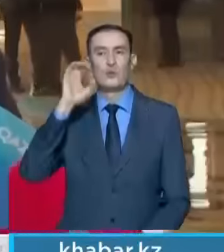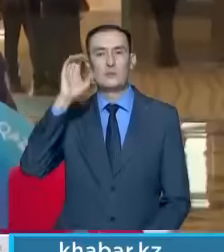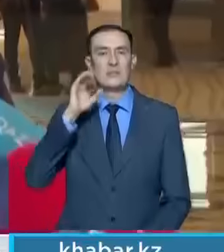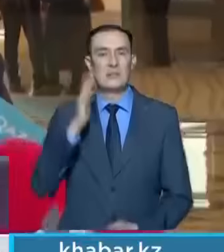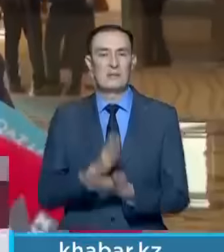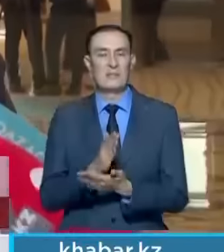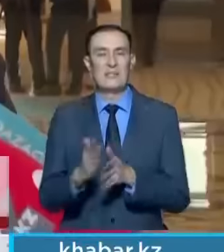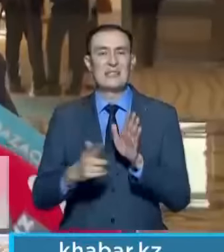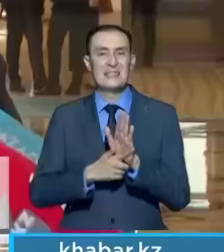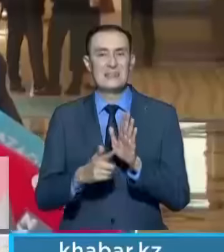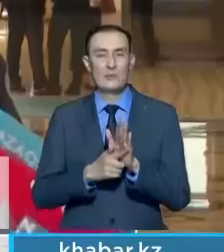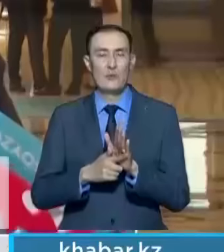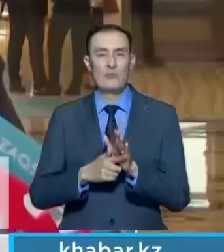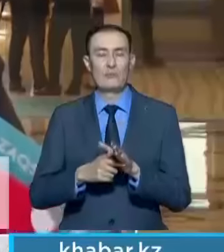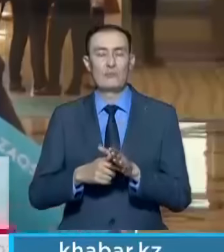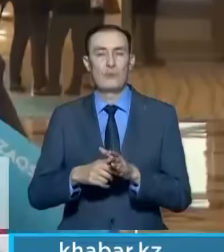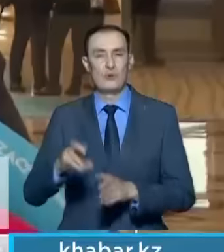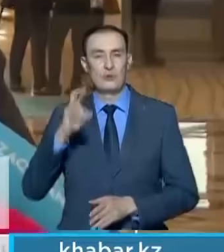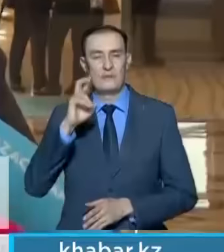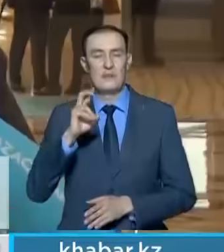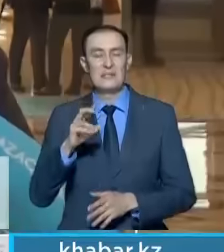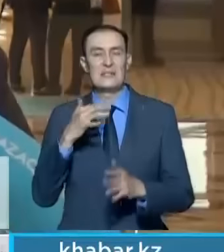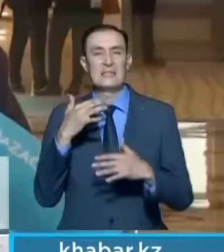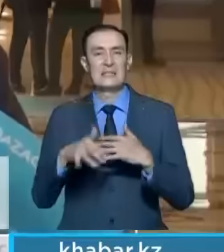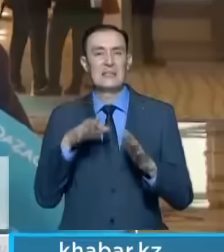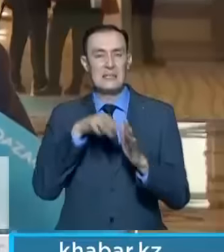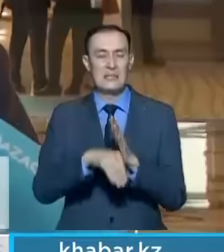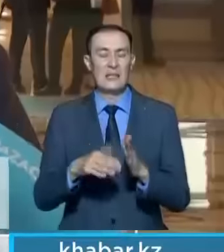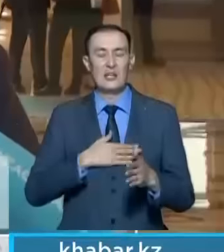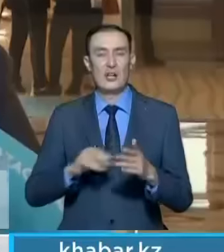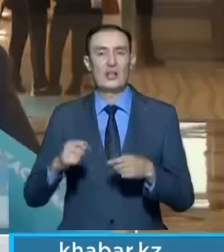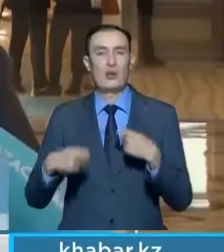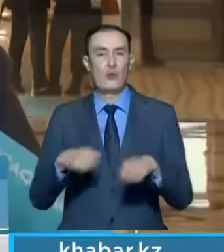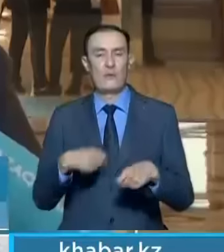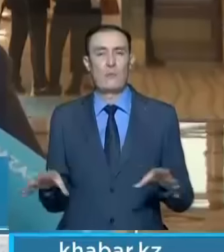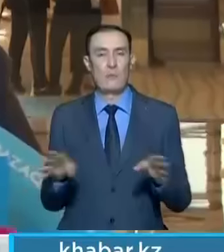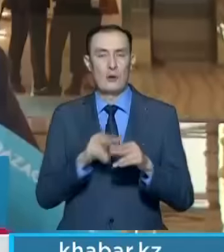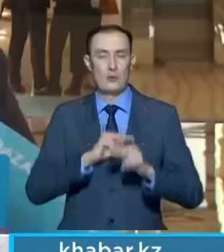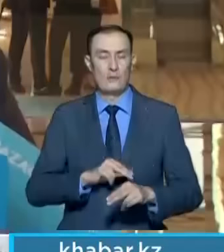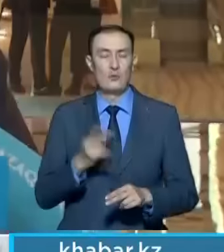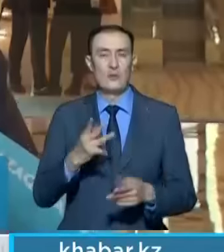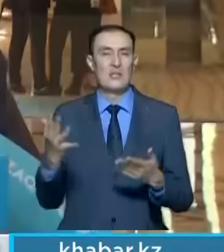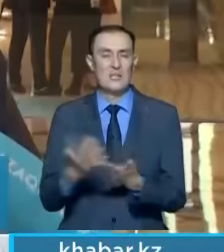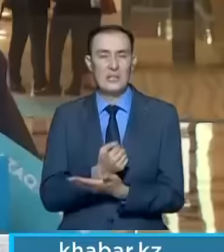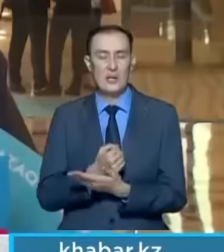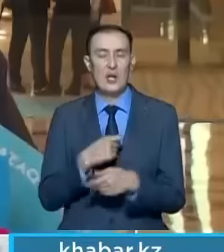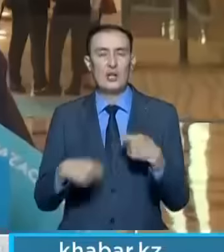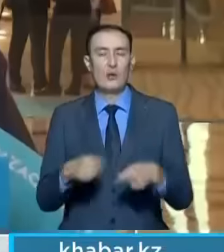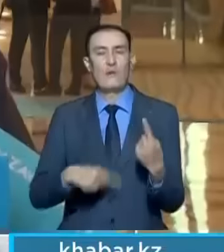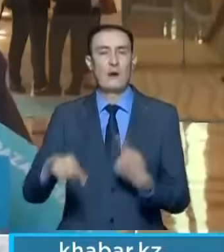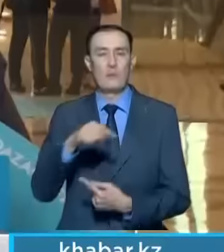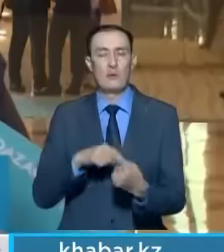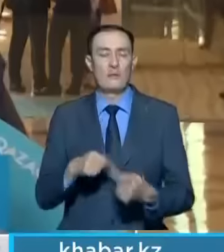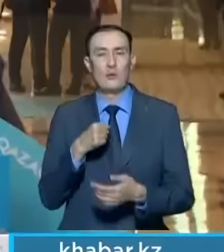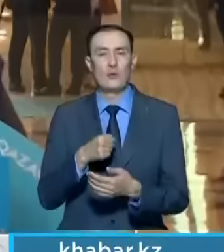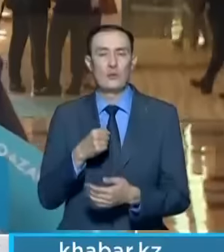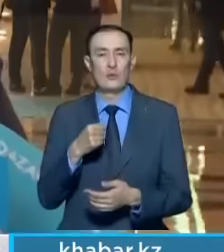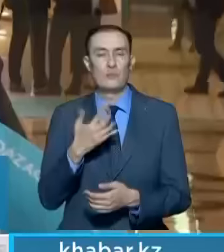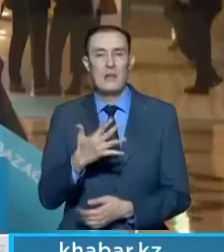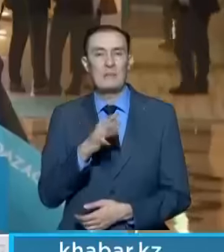7-м месте. Среди наших торговых партнеров. Как известно, задача стоит по достижению товарооборота в объеме